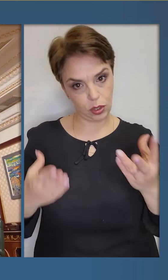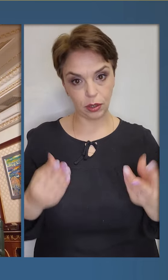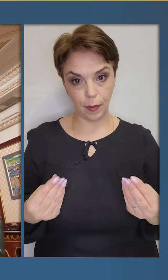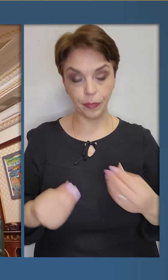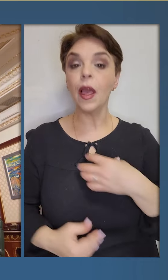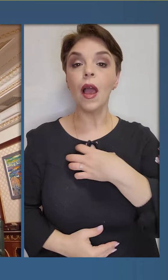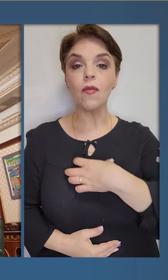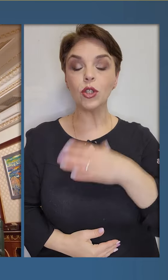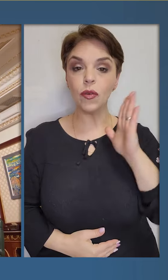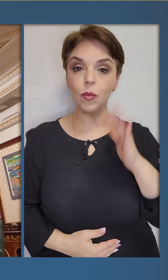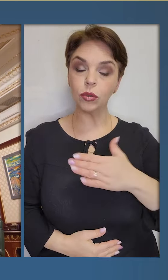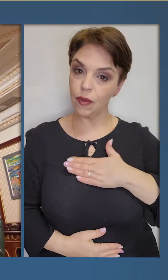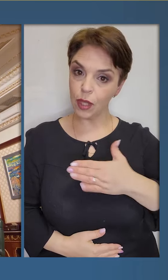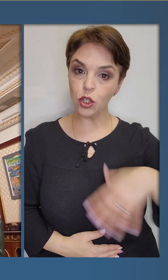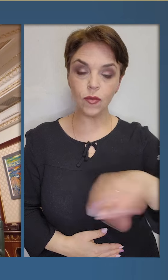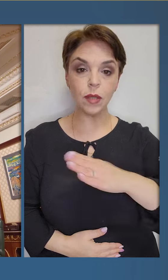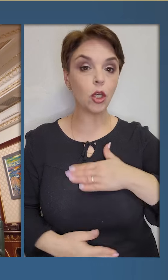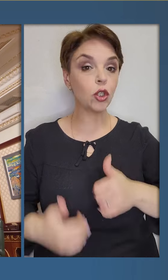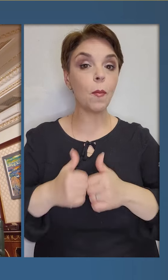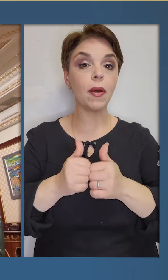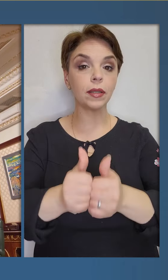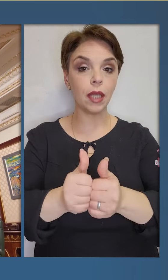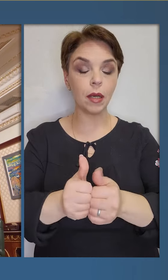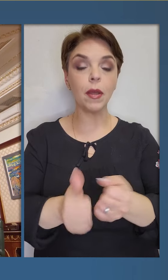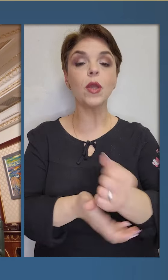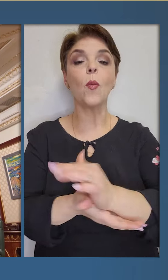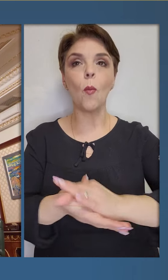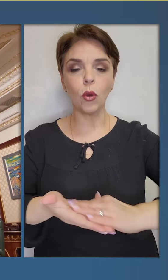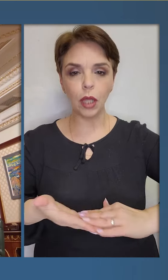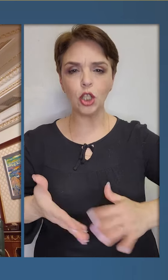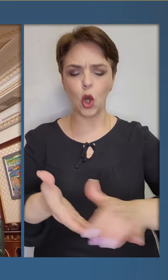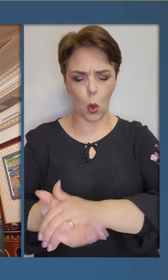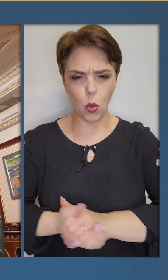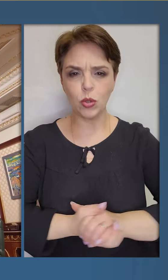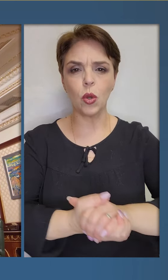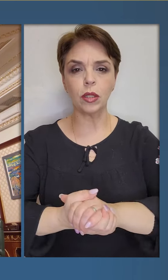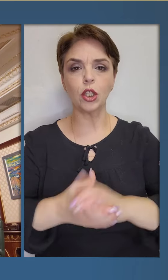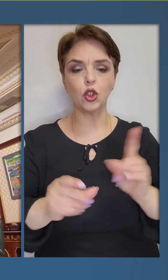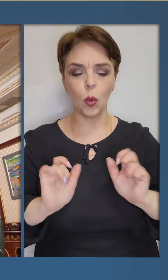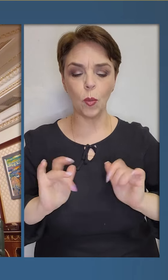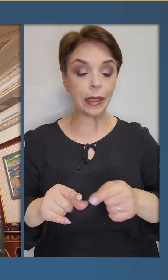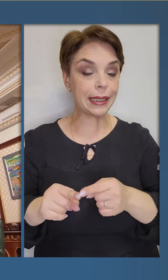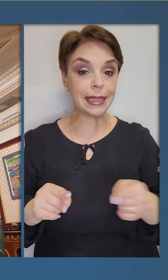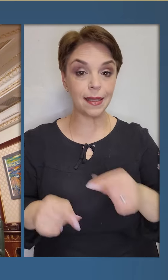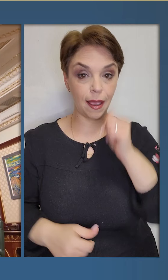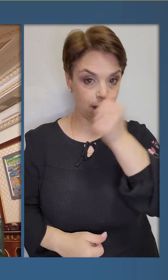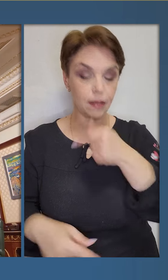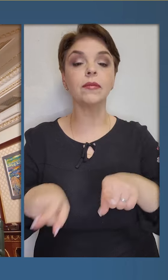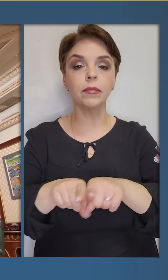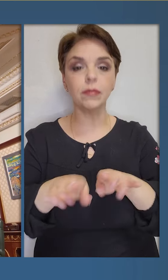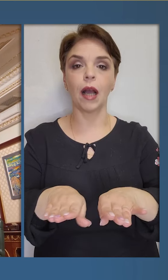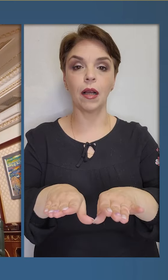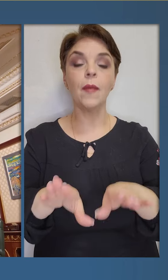день важливою буде і вдячність усім нашим партнерам і подальша консолідація щоб пройти цей рік Саме